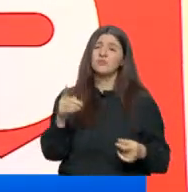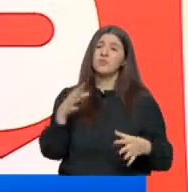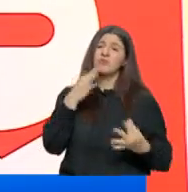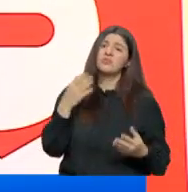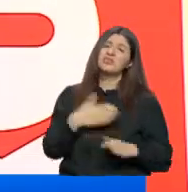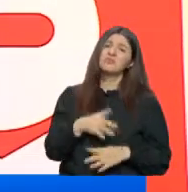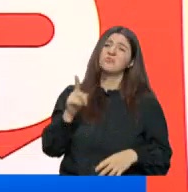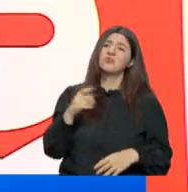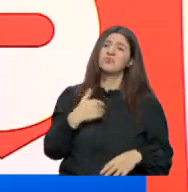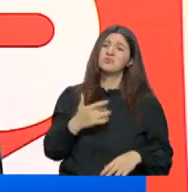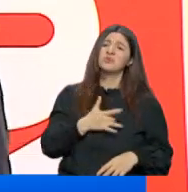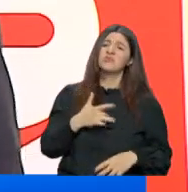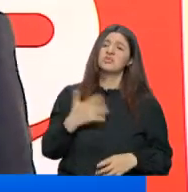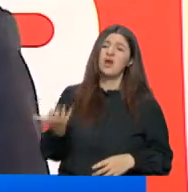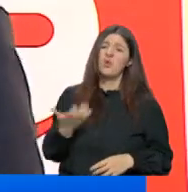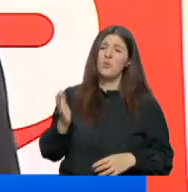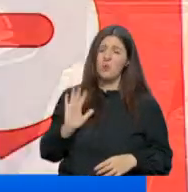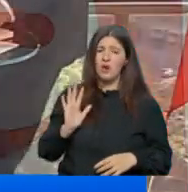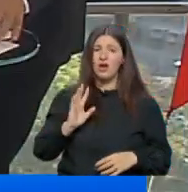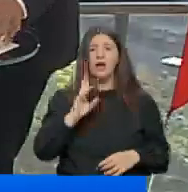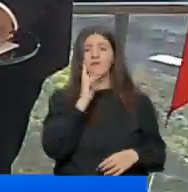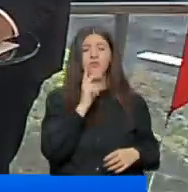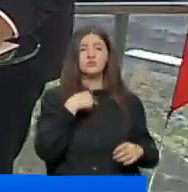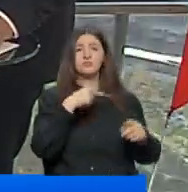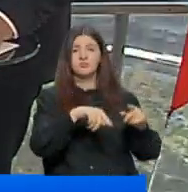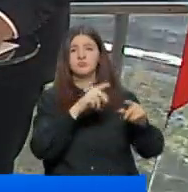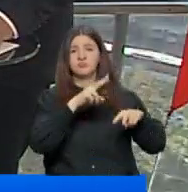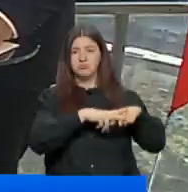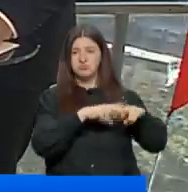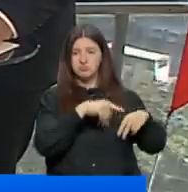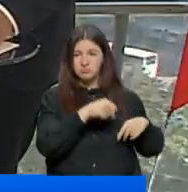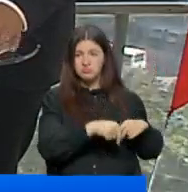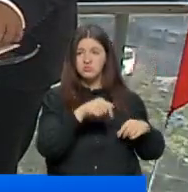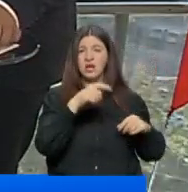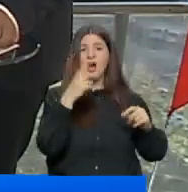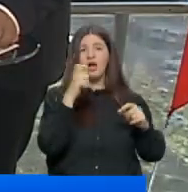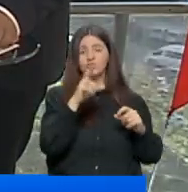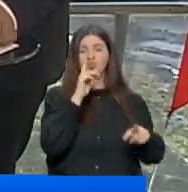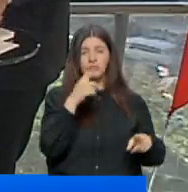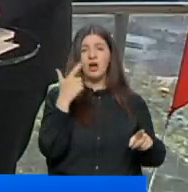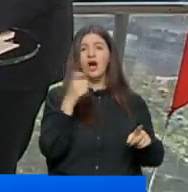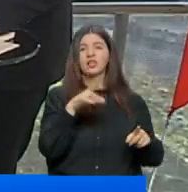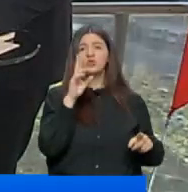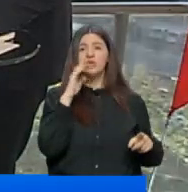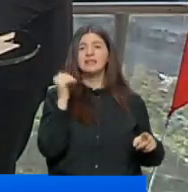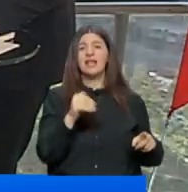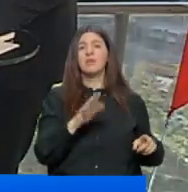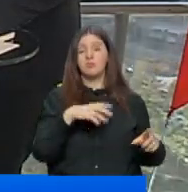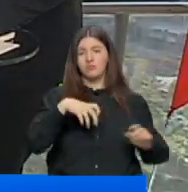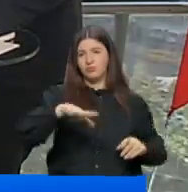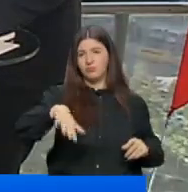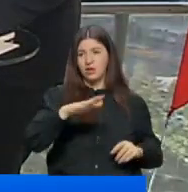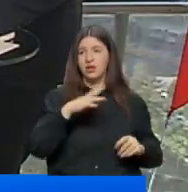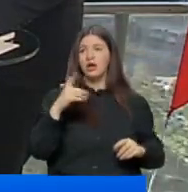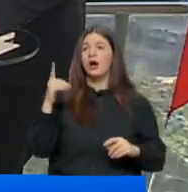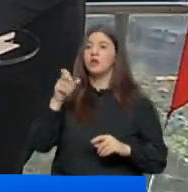falan, gerçekten bunlar bizim yüreğimizi yaralıyor şeyler. Efendim bugün başlığımız ay sonu. Şimdi ayın sonunu getiremeyen kesimler. Ay